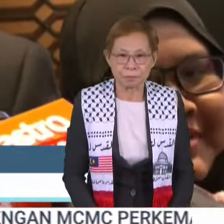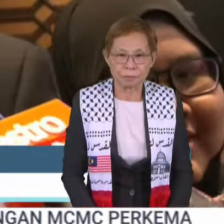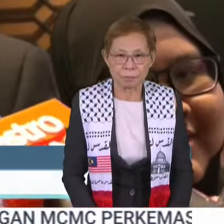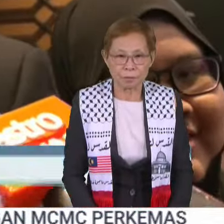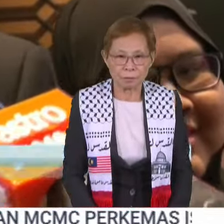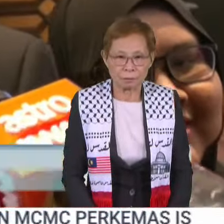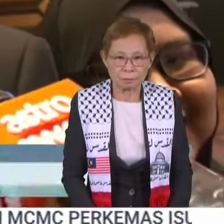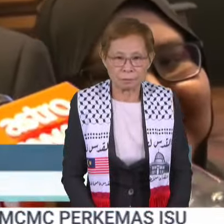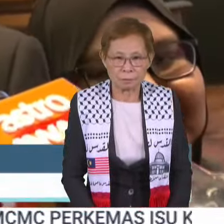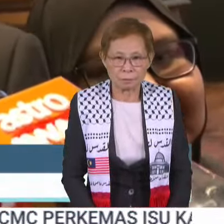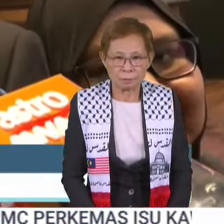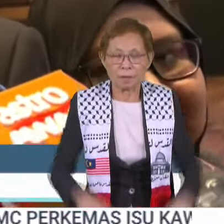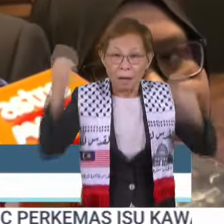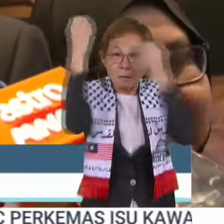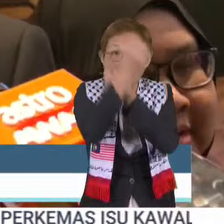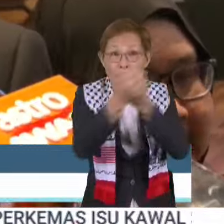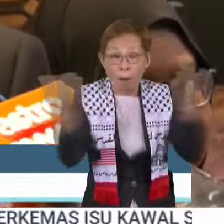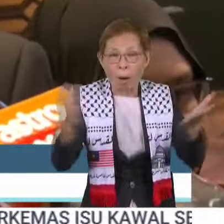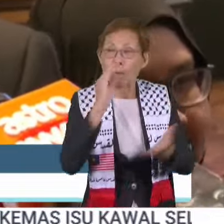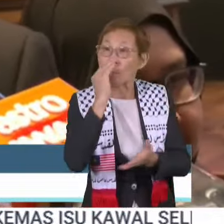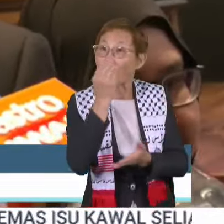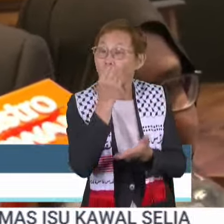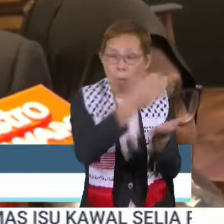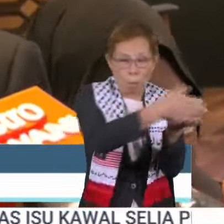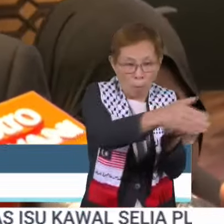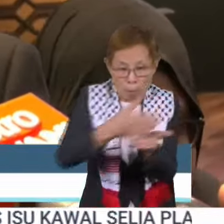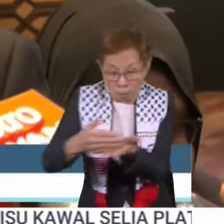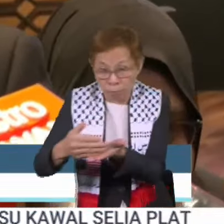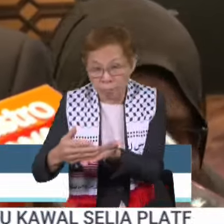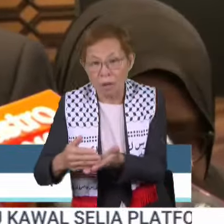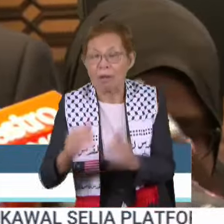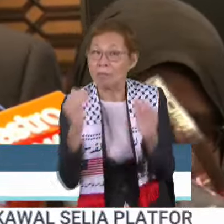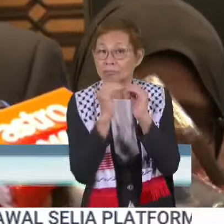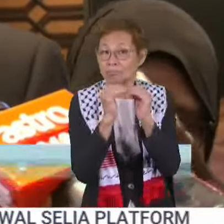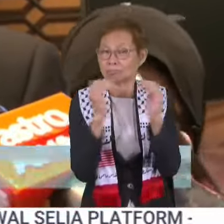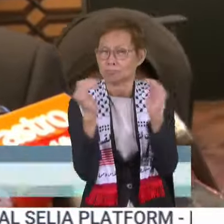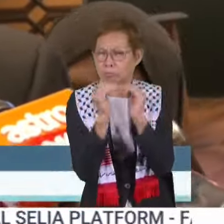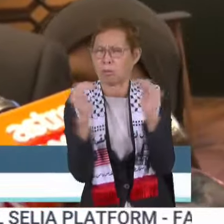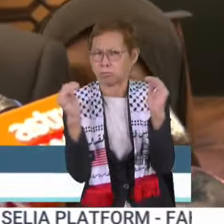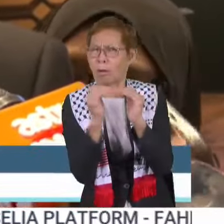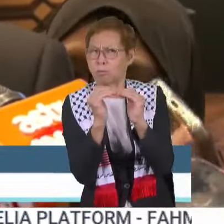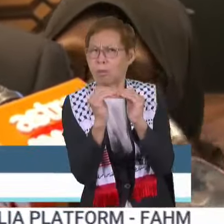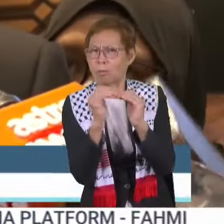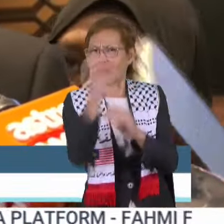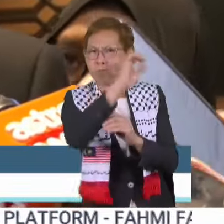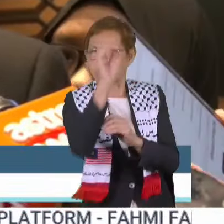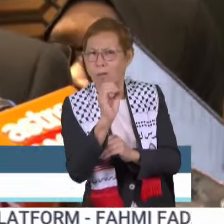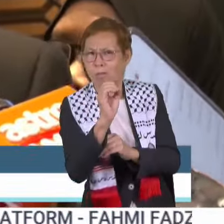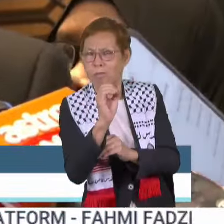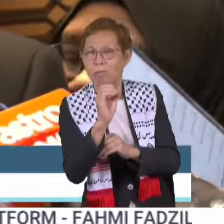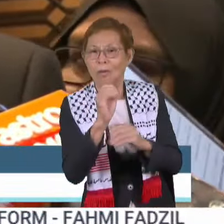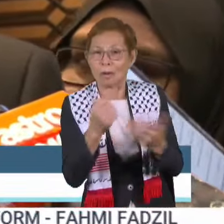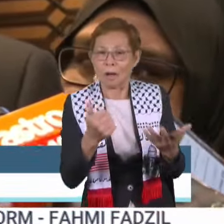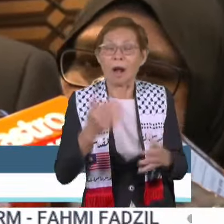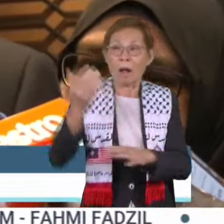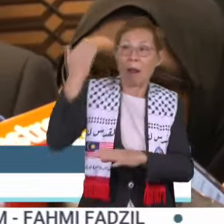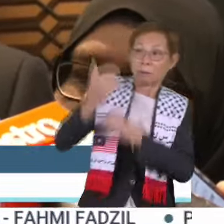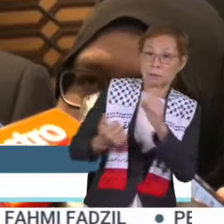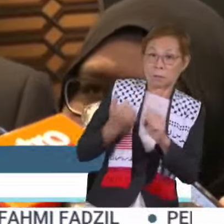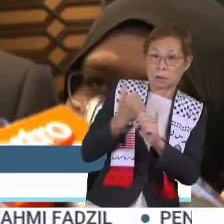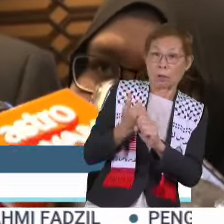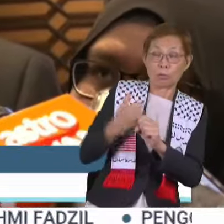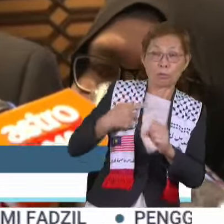1.5% announcement announce dividen tu dia Fairly respectable punya rates because Last year we are been experiencing a very